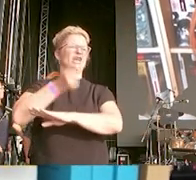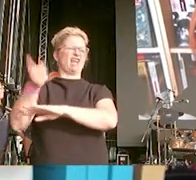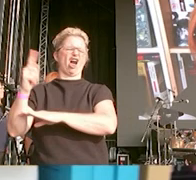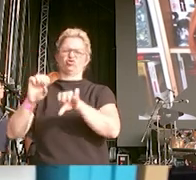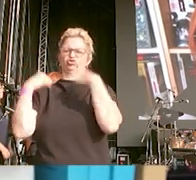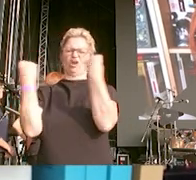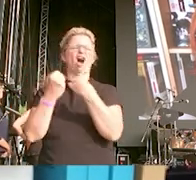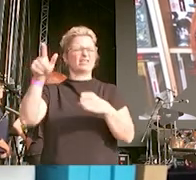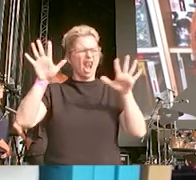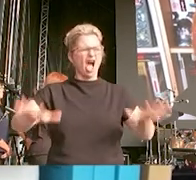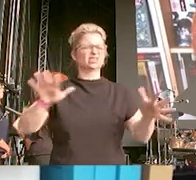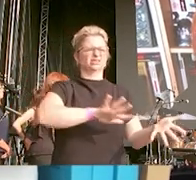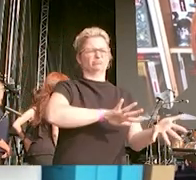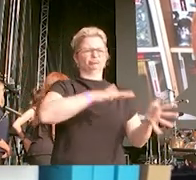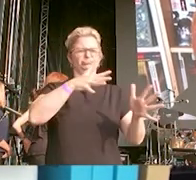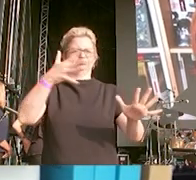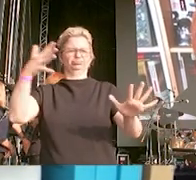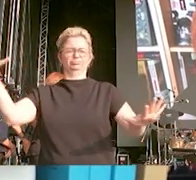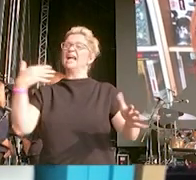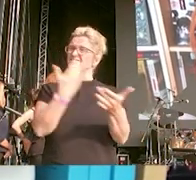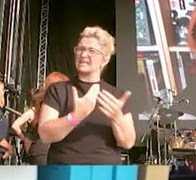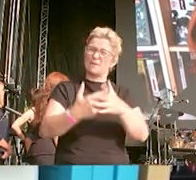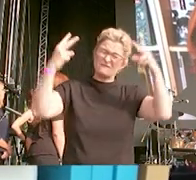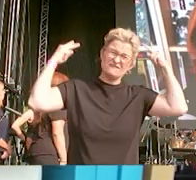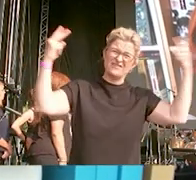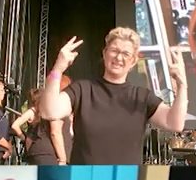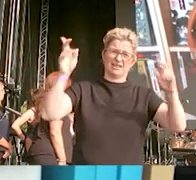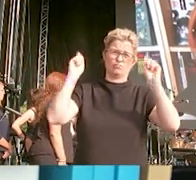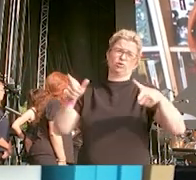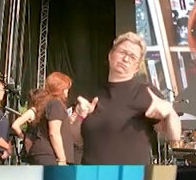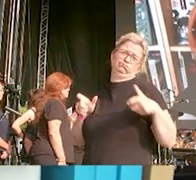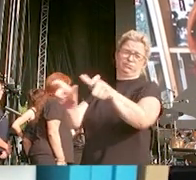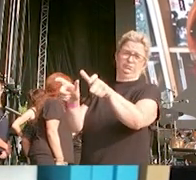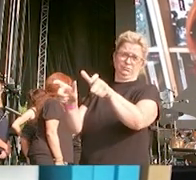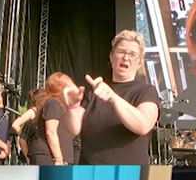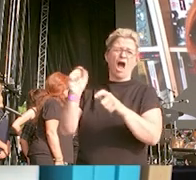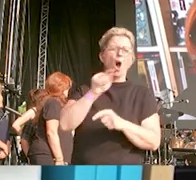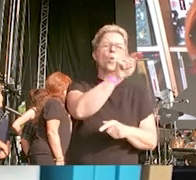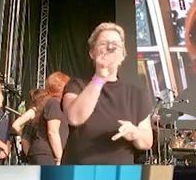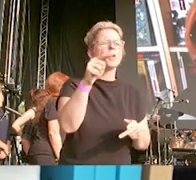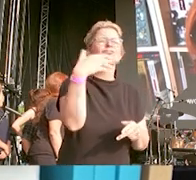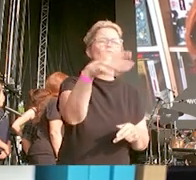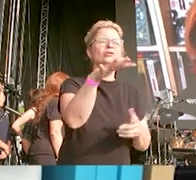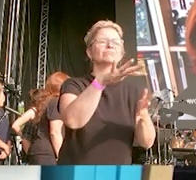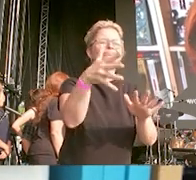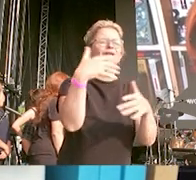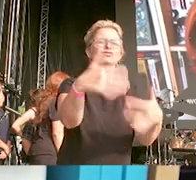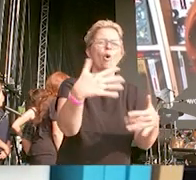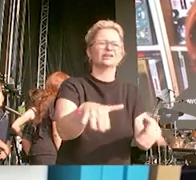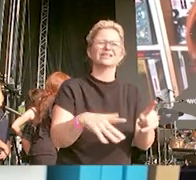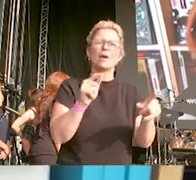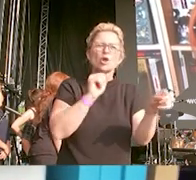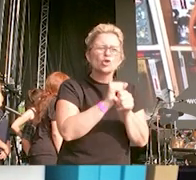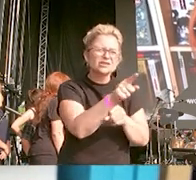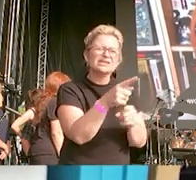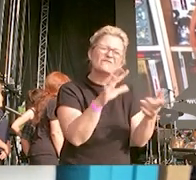Und dagegen ist es ganz wichtig, auf die Straße zu gehen, auch überall dort, wo es noch nicht so weit geschritten ist, wo aber die Anlagen